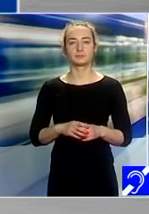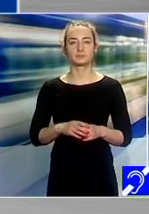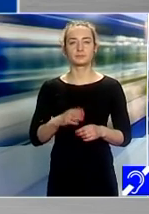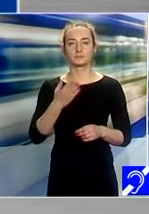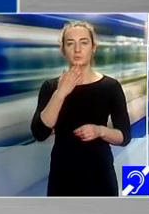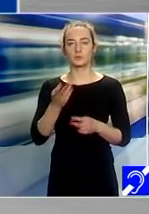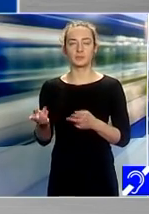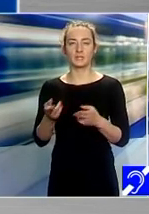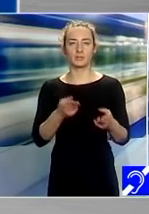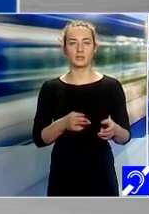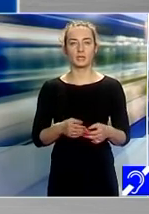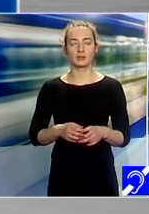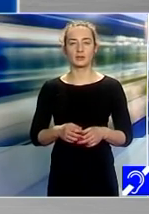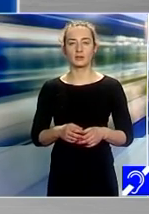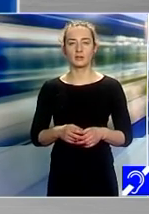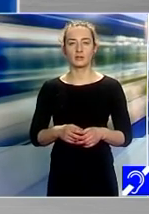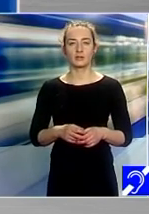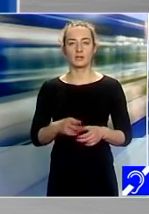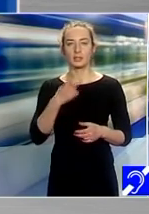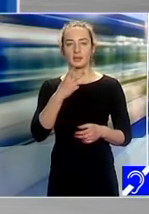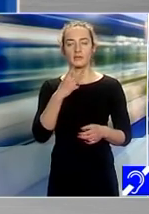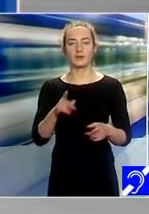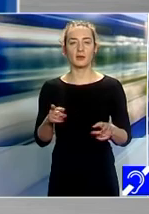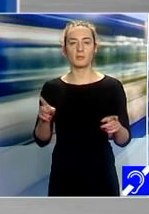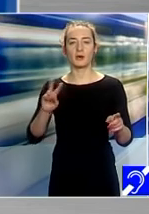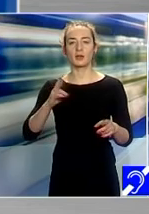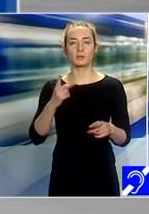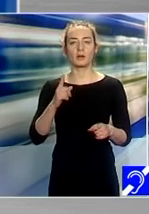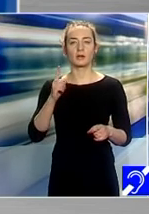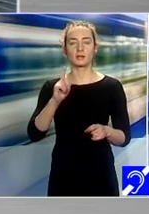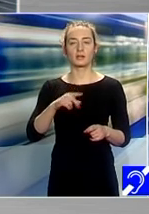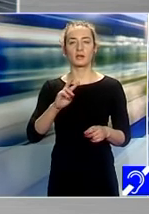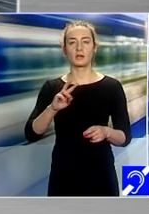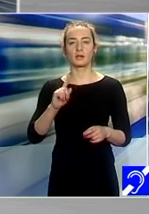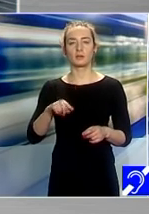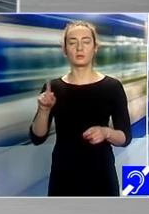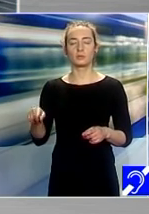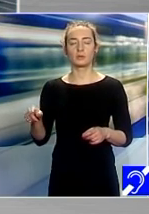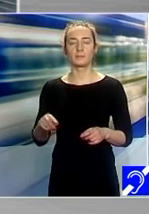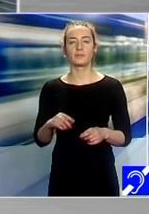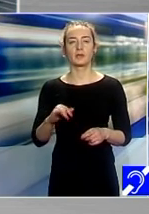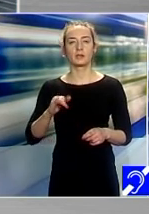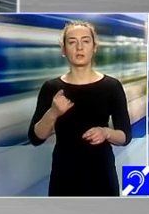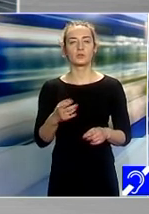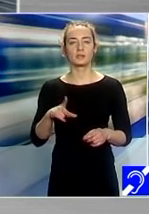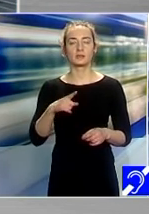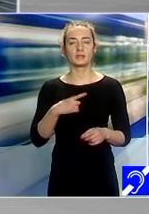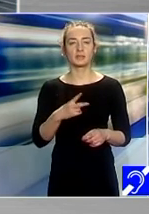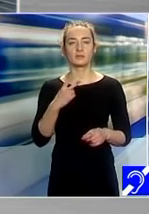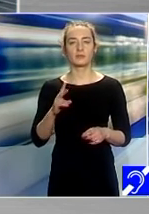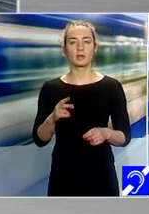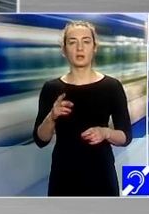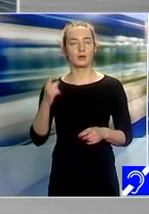revenit! Mai ales că ne vedem tot în această lună, e a doua oară. Și se pare că tot mai des. Și cu vești bune. Sper,